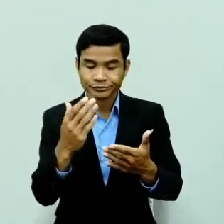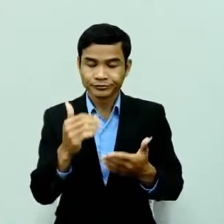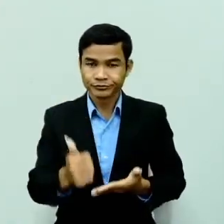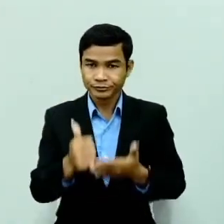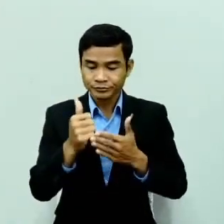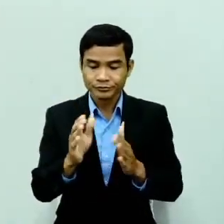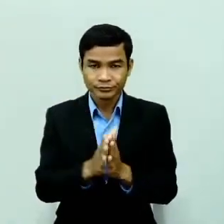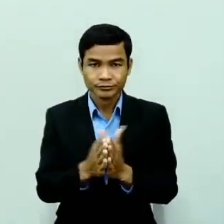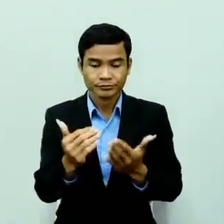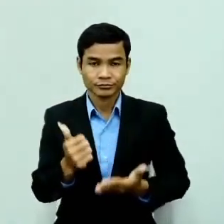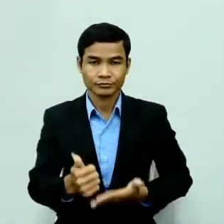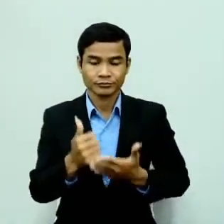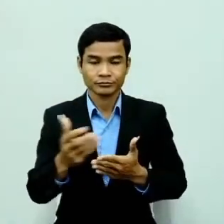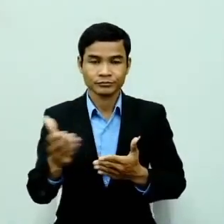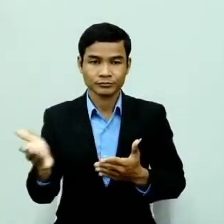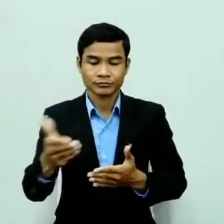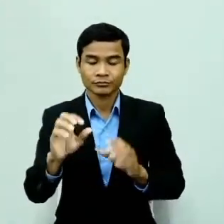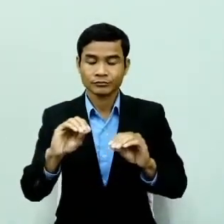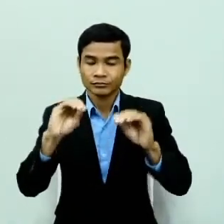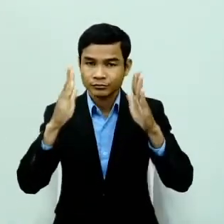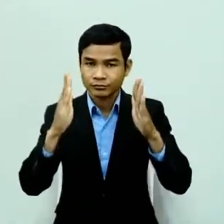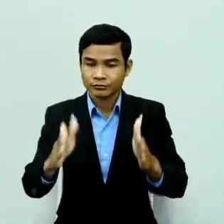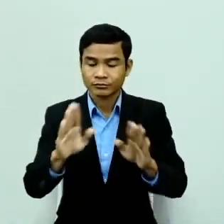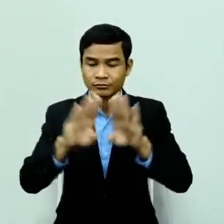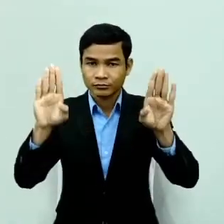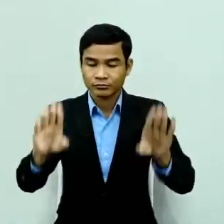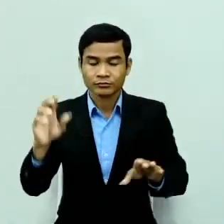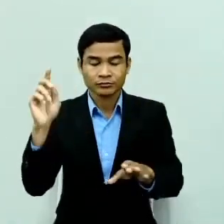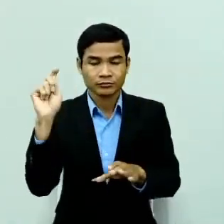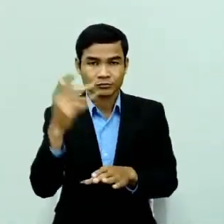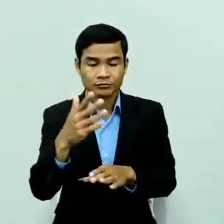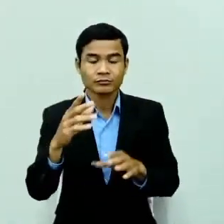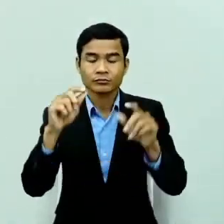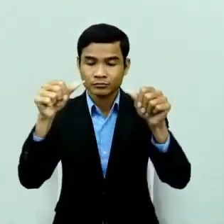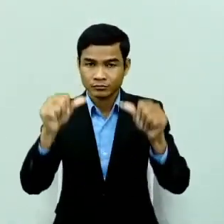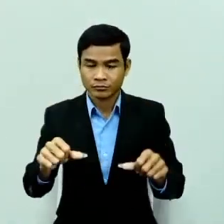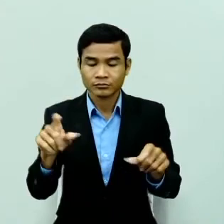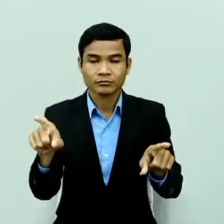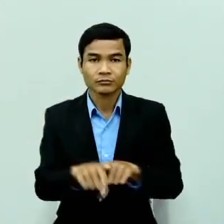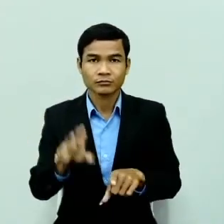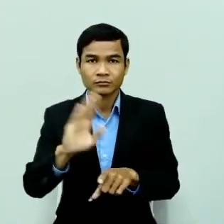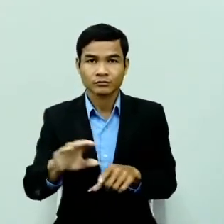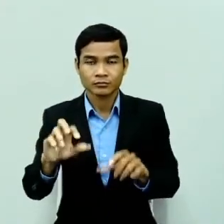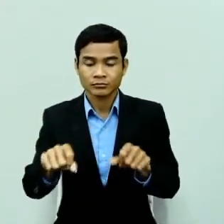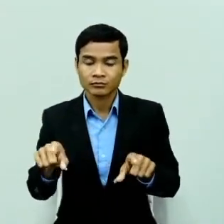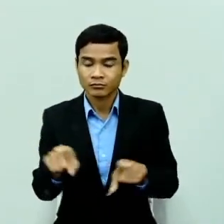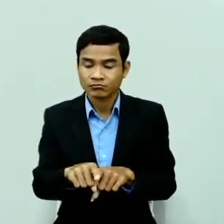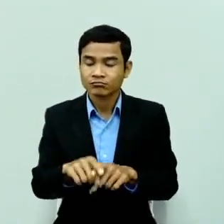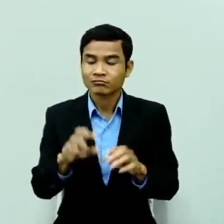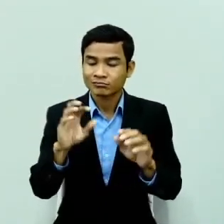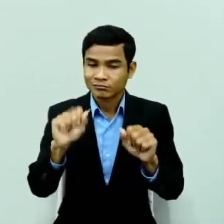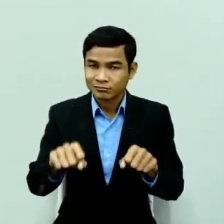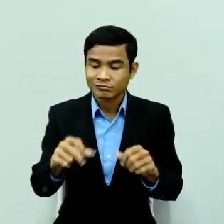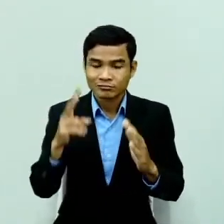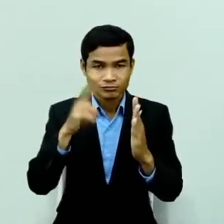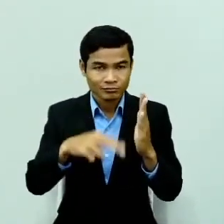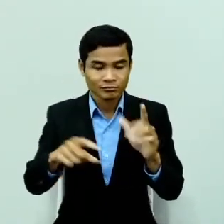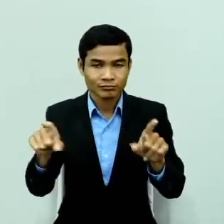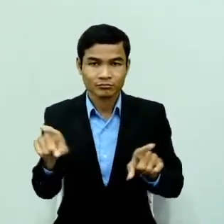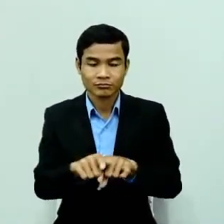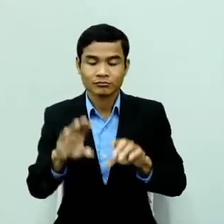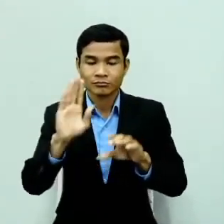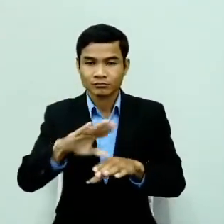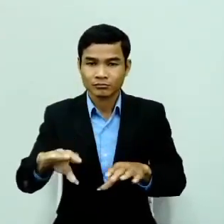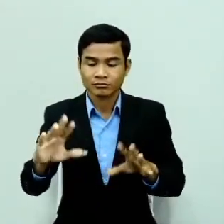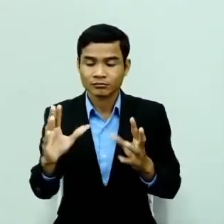nuôi rồi bà con hay nâng rụp hiếp đa nè cừu bằng hàng cốt nơi lực đặc hiến cứ đốt đôi khi nhỉ, chả đôi tiếng rụp hiếp, đôi tiếng ạ thật bọt chùm này